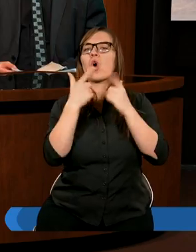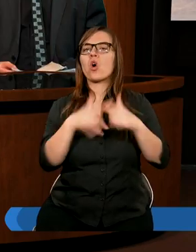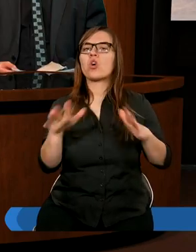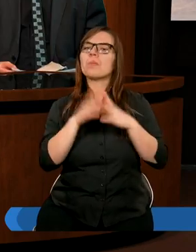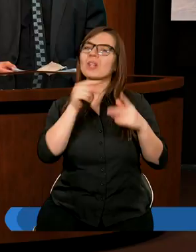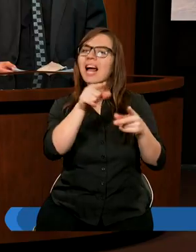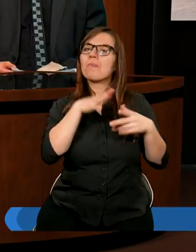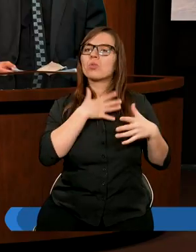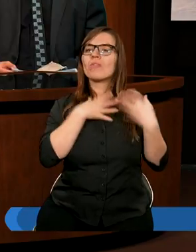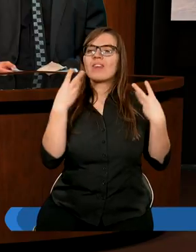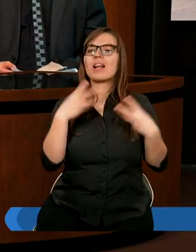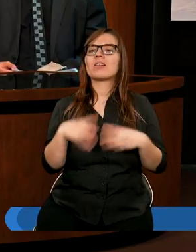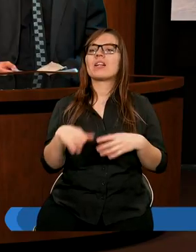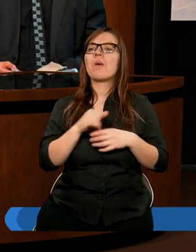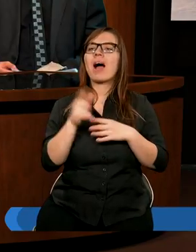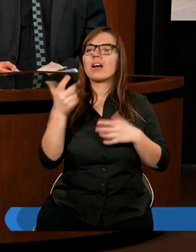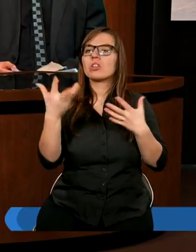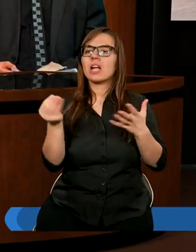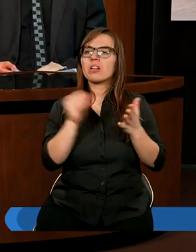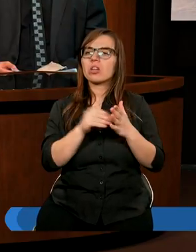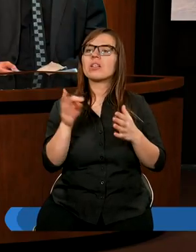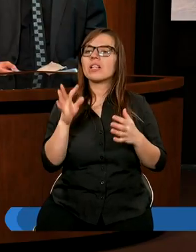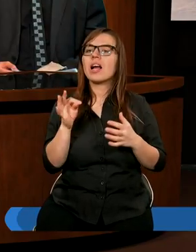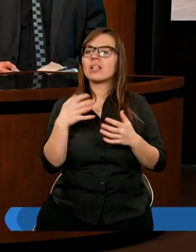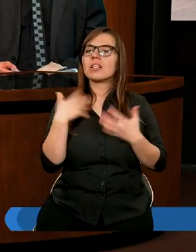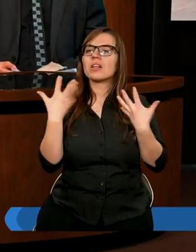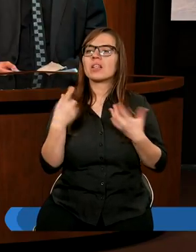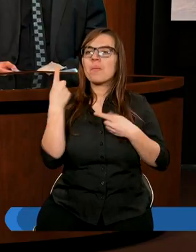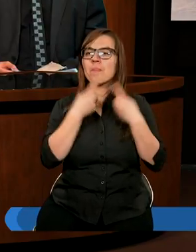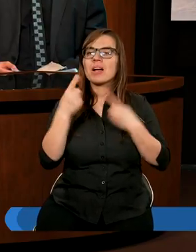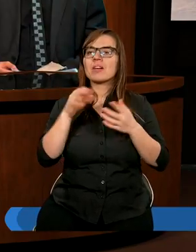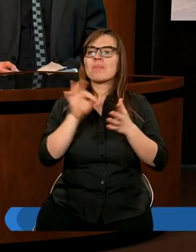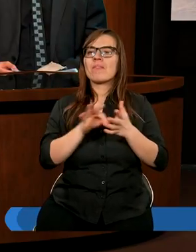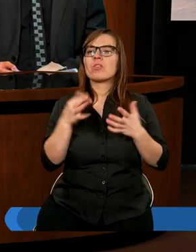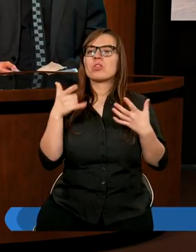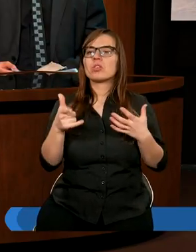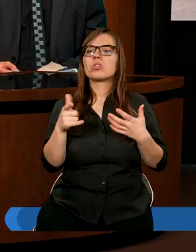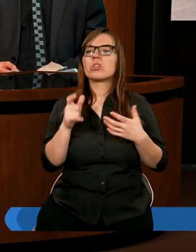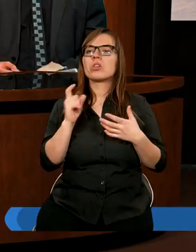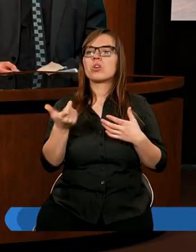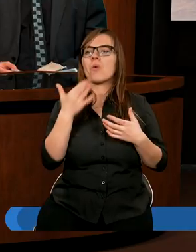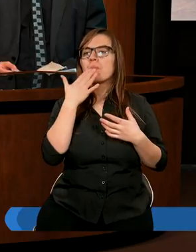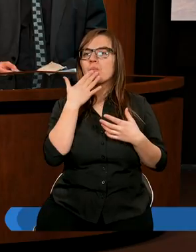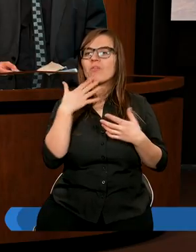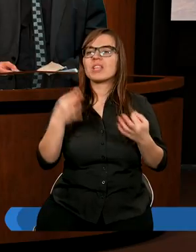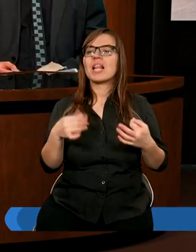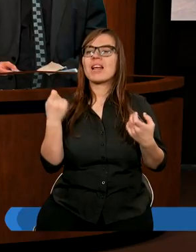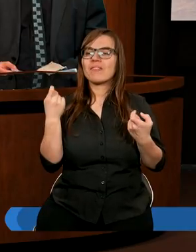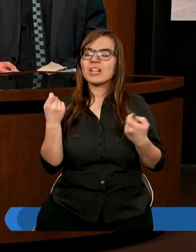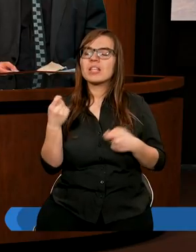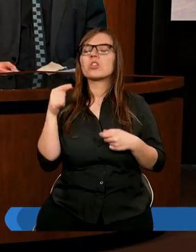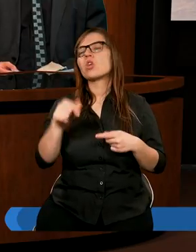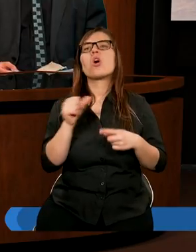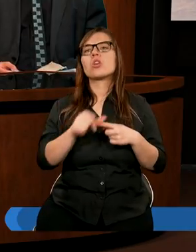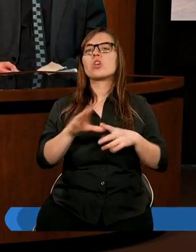Maria, chciałaś dodać coś jeszcze? Tak, miałam myśl pewną, że to, o czym mówimy w tej chwili,